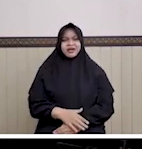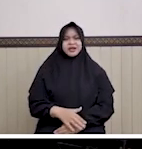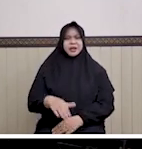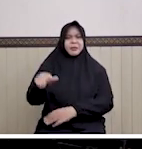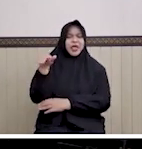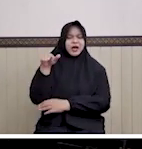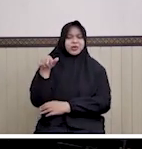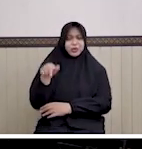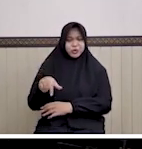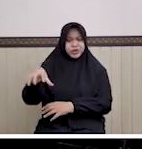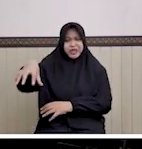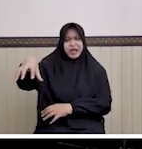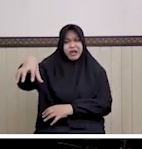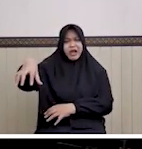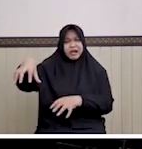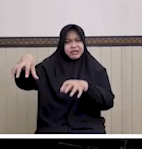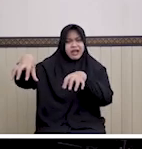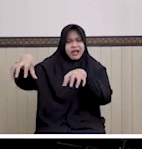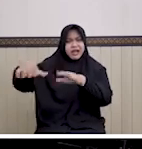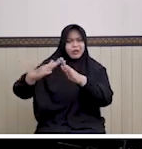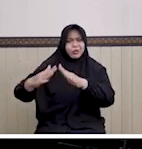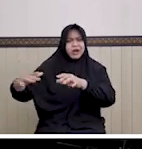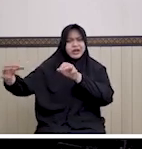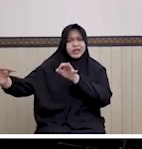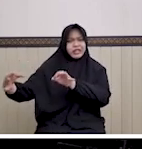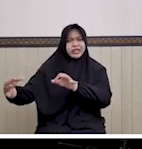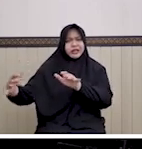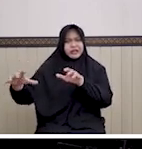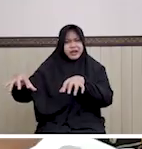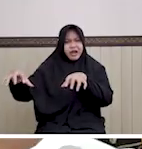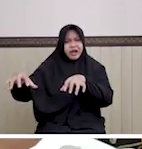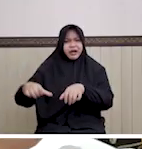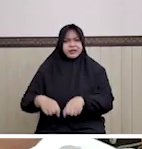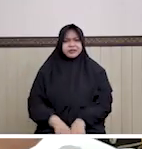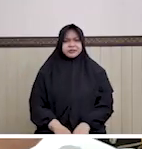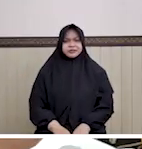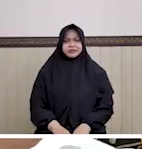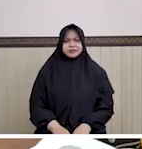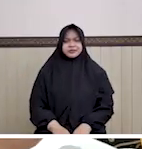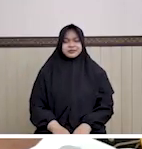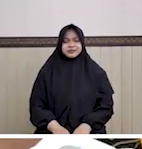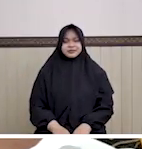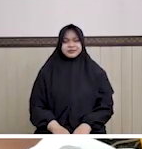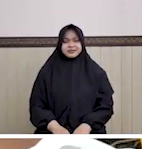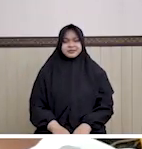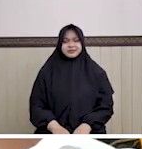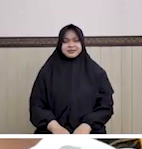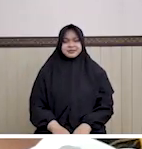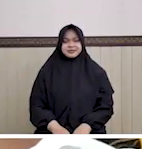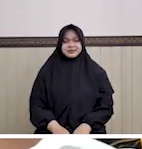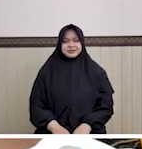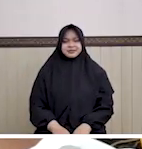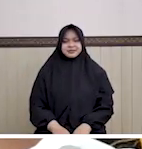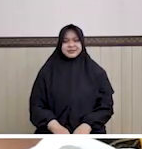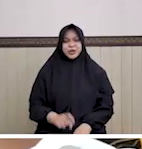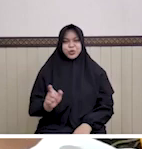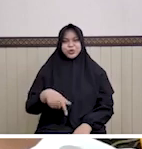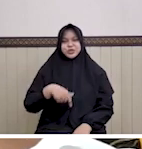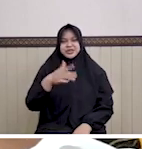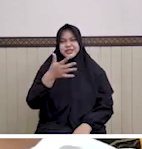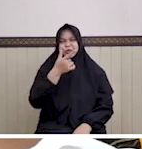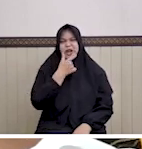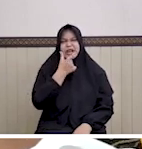tua tetangga-tetangganya tangga gitu terus kemudian tetangganya anu opo simbah simbah